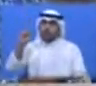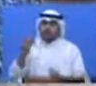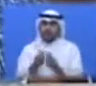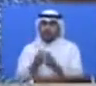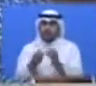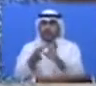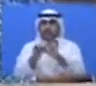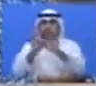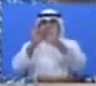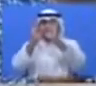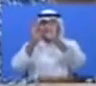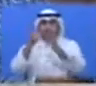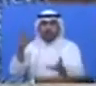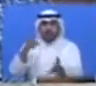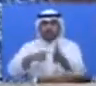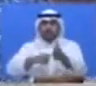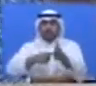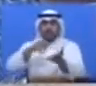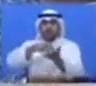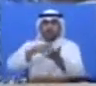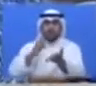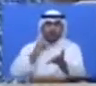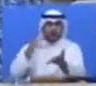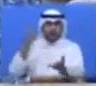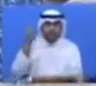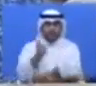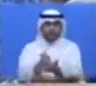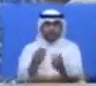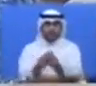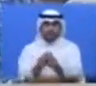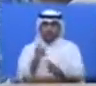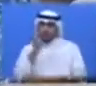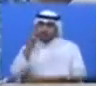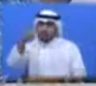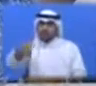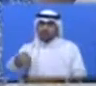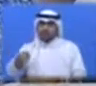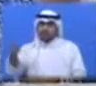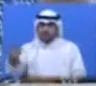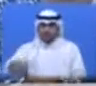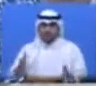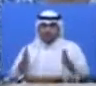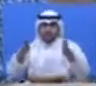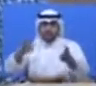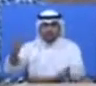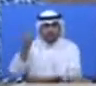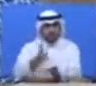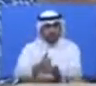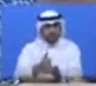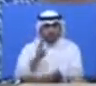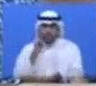الدول العربية. هذه الجائزة مهمة جدا لحفظ التراث الثقافي